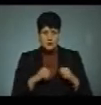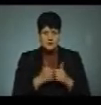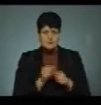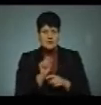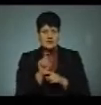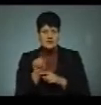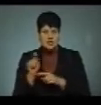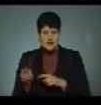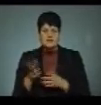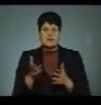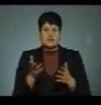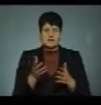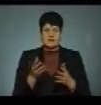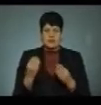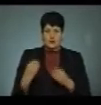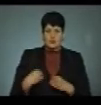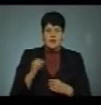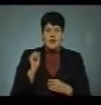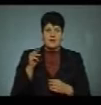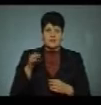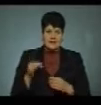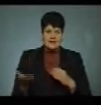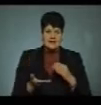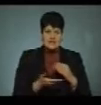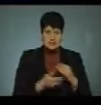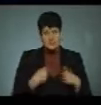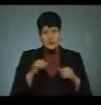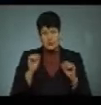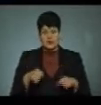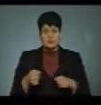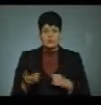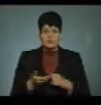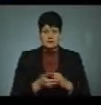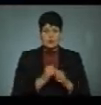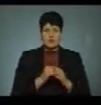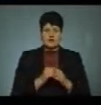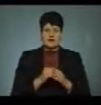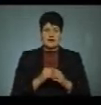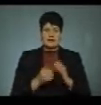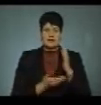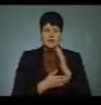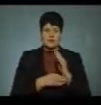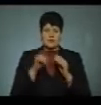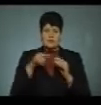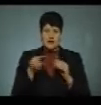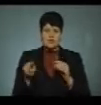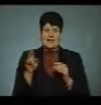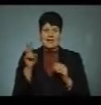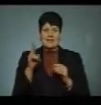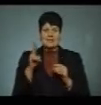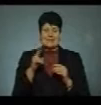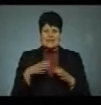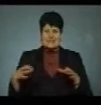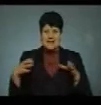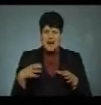котрі дерева, вони дають нам акти, відповідні акти на зрізку, і ми тоді можемо зрізати. Кожне дерево позначене, пише, яке дерево, діаметр дерева і причини